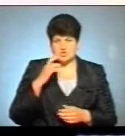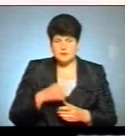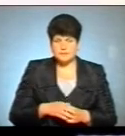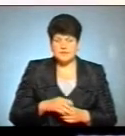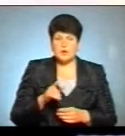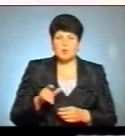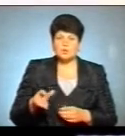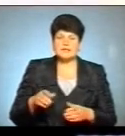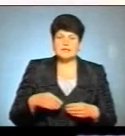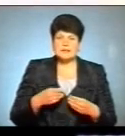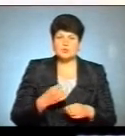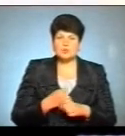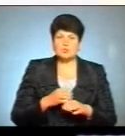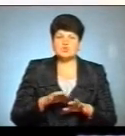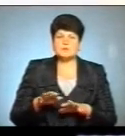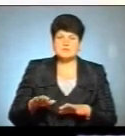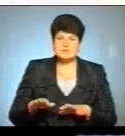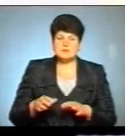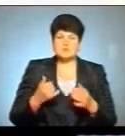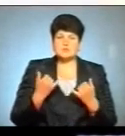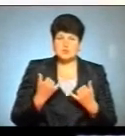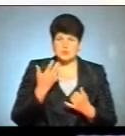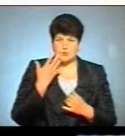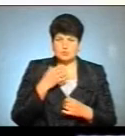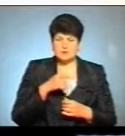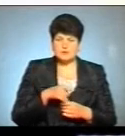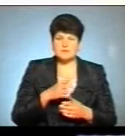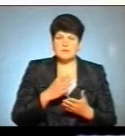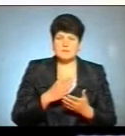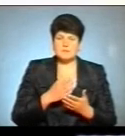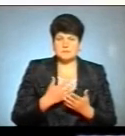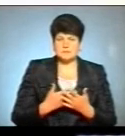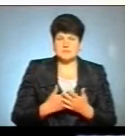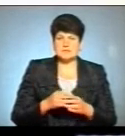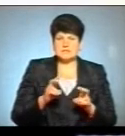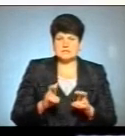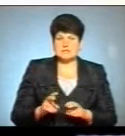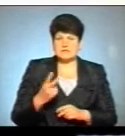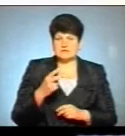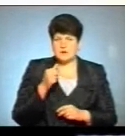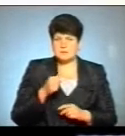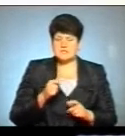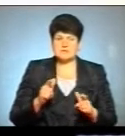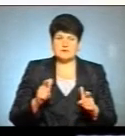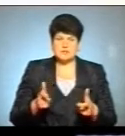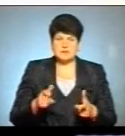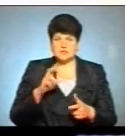Люди, які дають робочі місця. І сьогодні, коли вони майже посиділи 2 місяці в карантині,